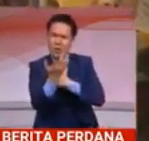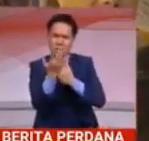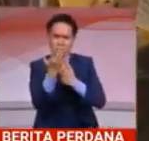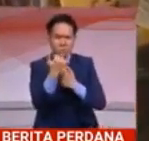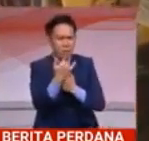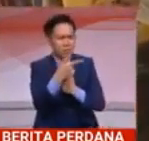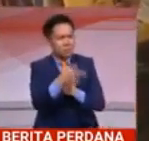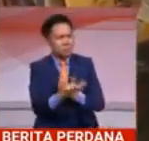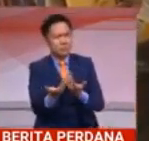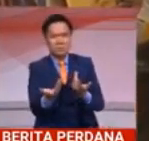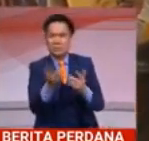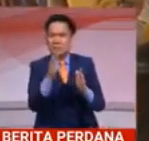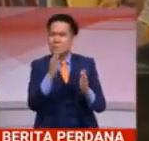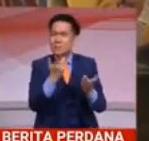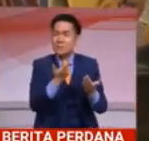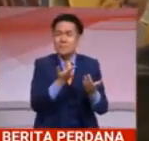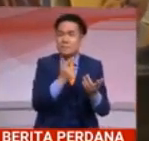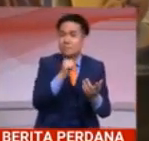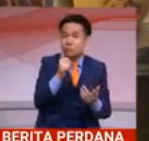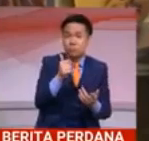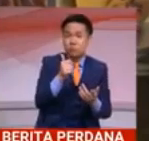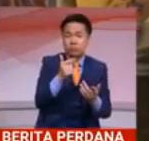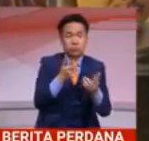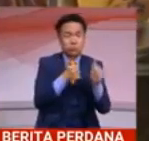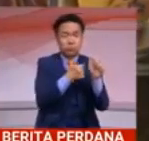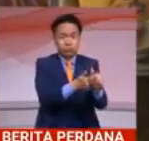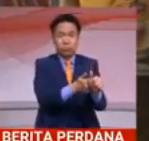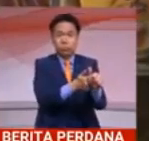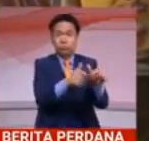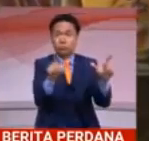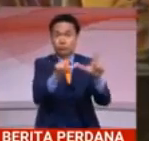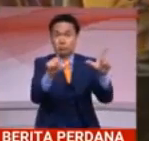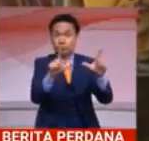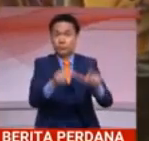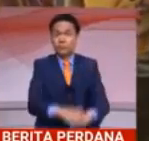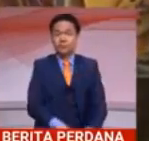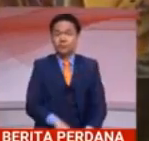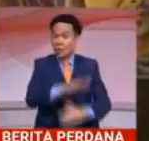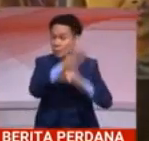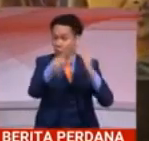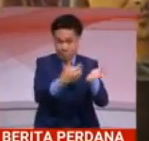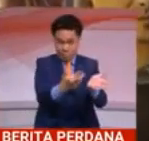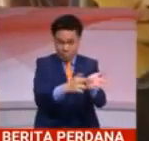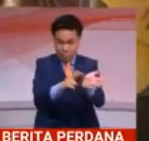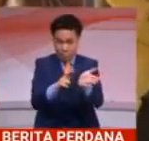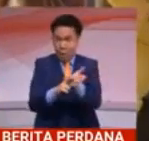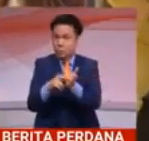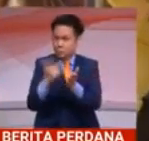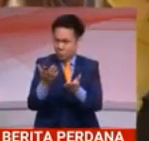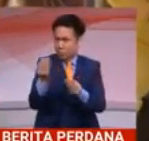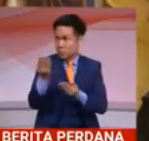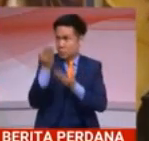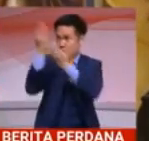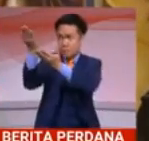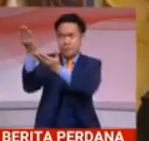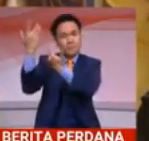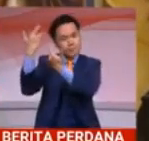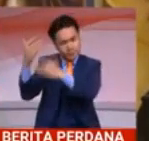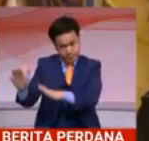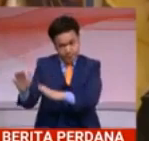kita dah buka fail minggu lepas dan dia punya report tu semua kita dah bagi tadi. Kita dah send kepada yang